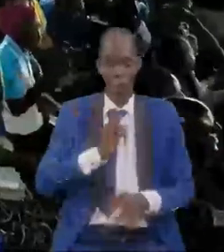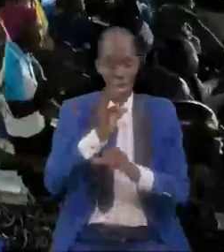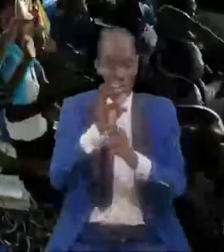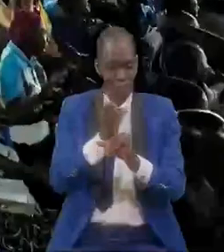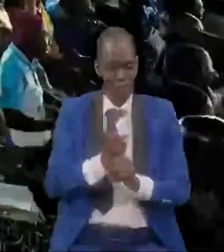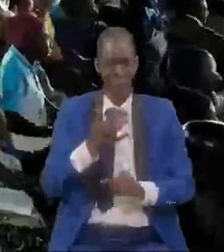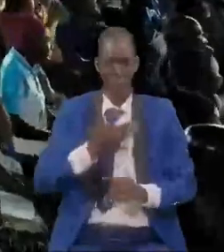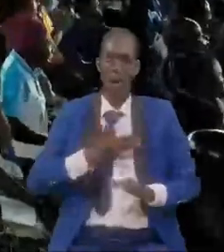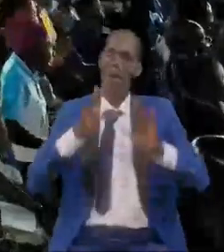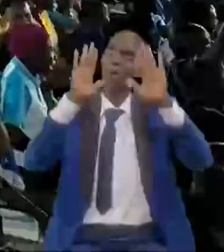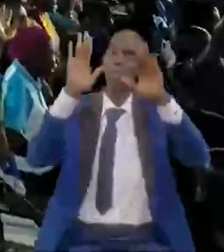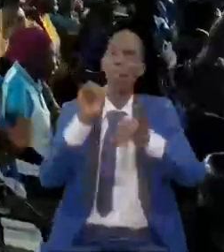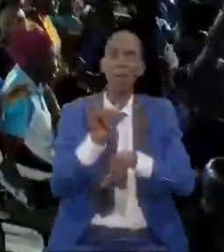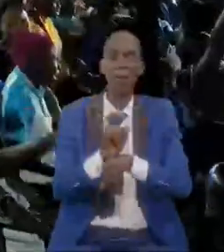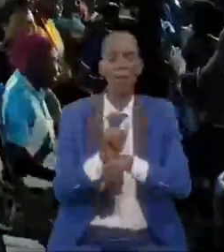miracle.